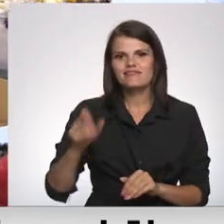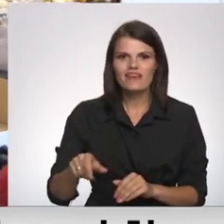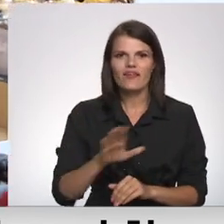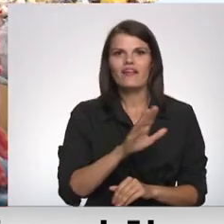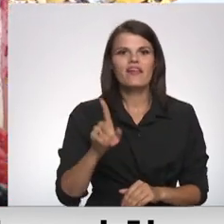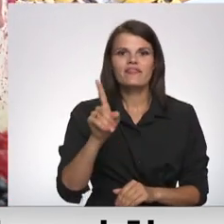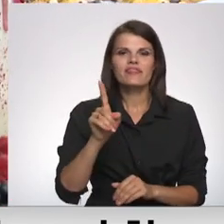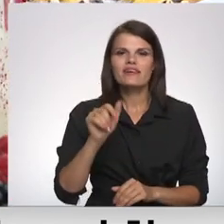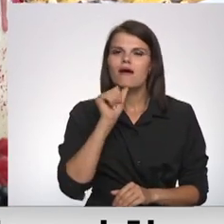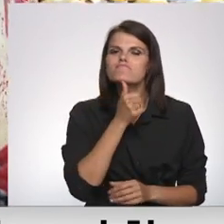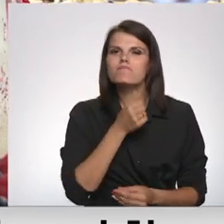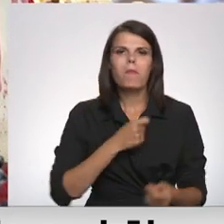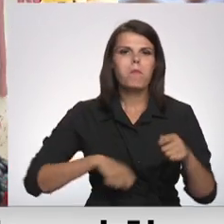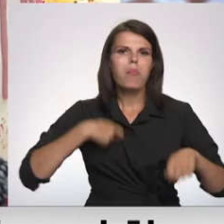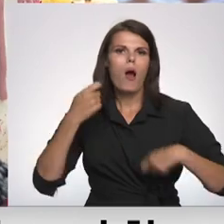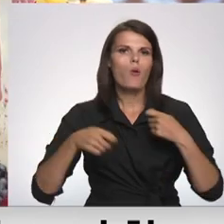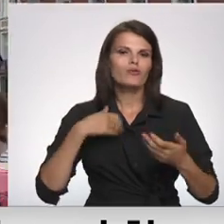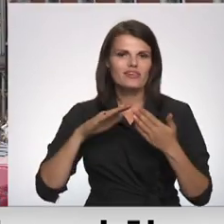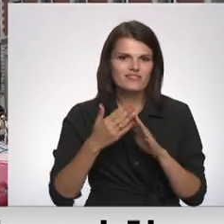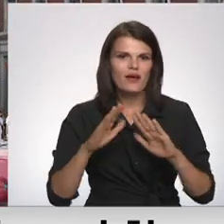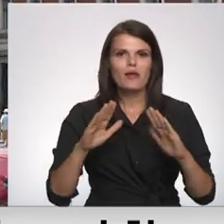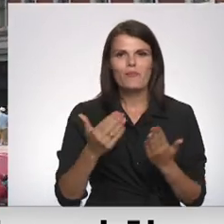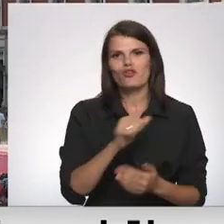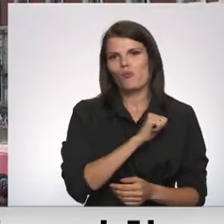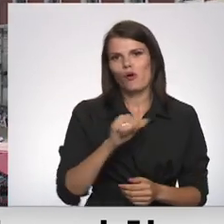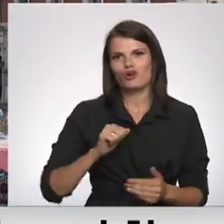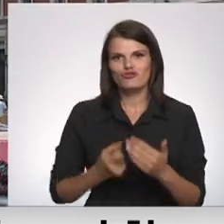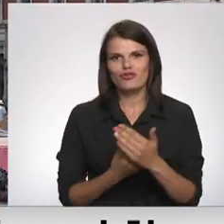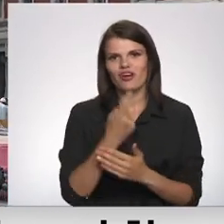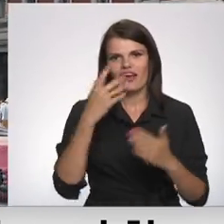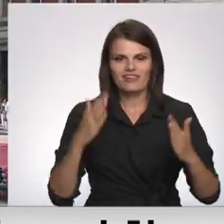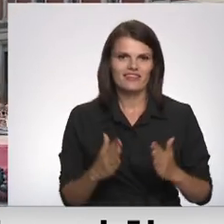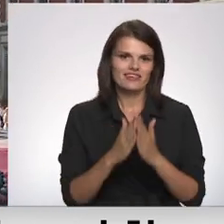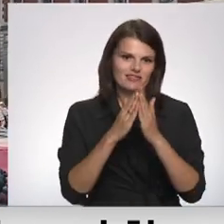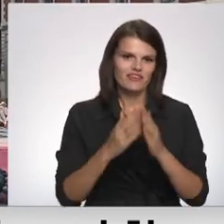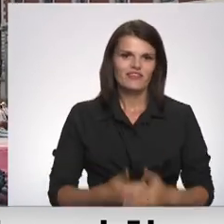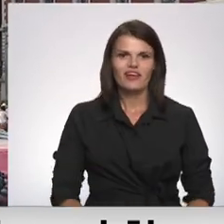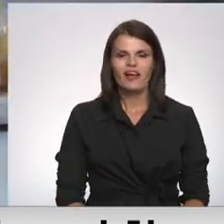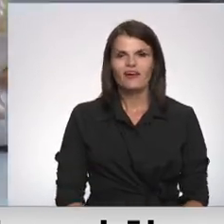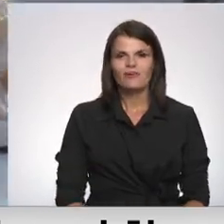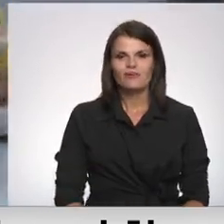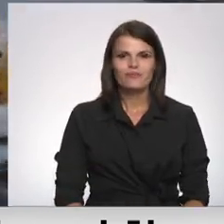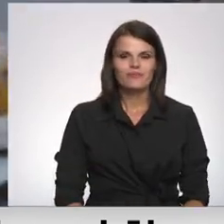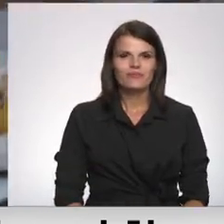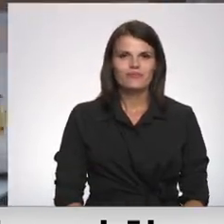tikai baudīt svētkus, bet arī pašiem tos radīt. Vita Anstrete, Ārķems Kočarjans, Latvijas Televīzija.